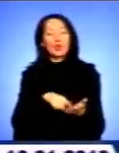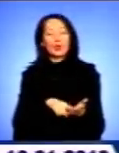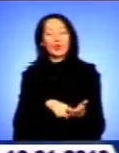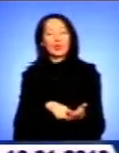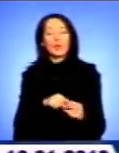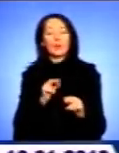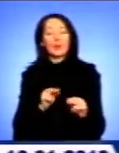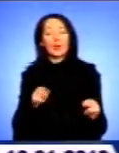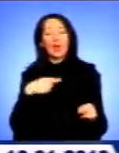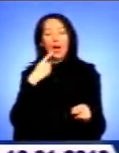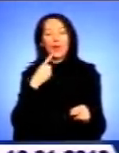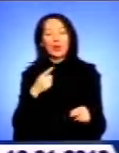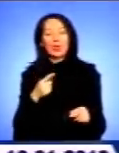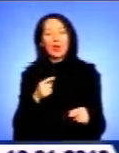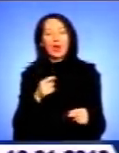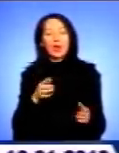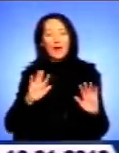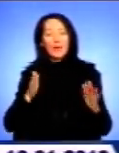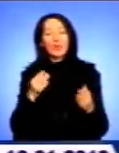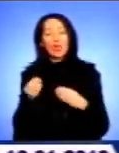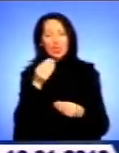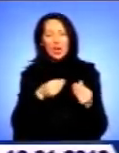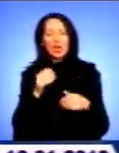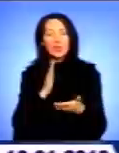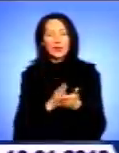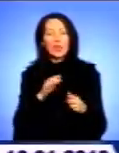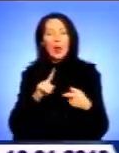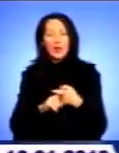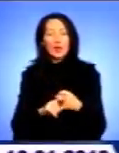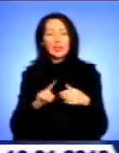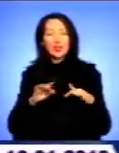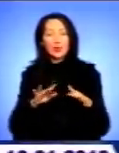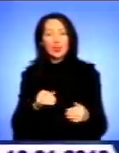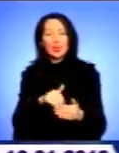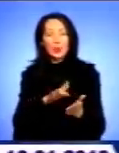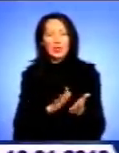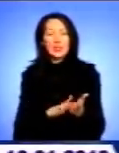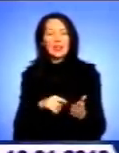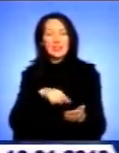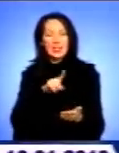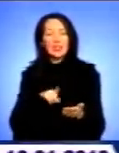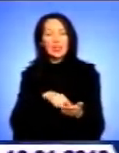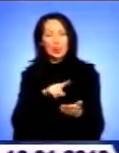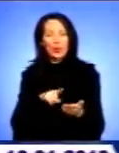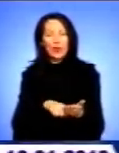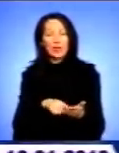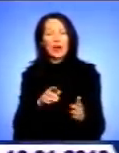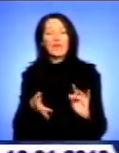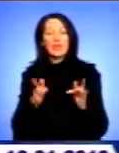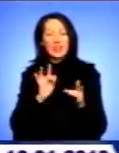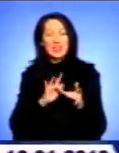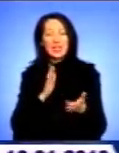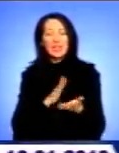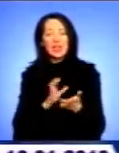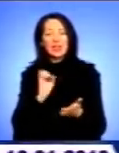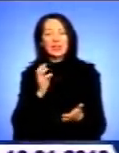майбутніх учасників на випадки шахрайства, пов'язані з процесом реєстрації на тестування, оскільки в інтернеті з'явилися сайти, які за